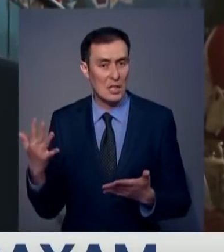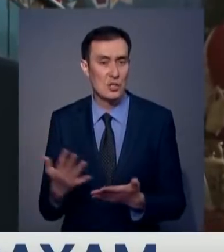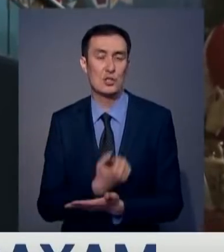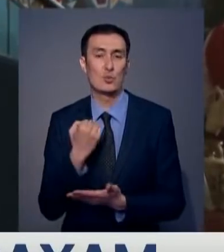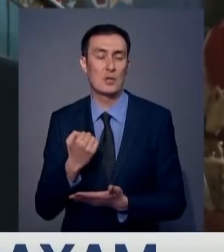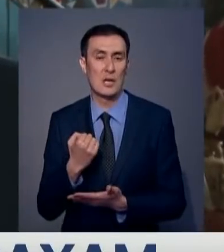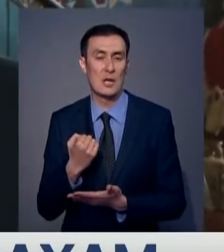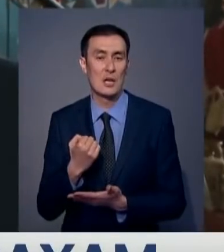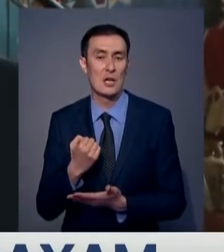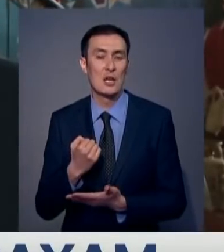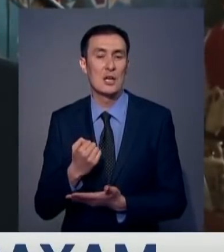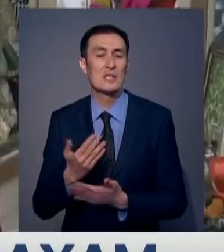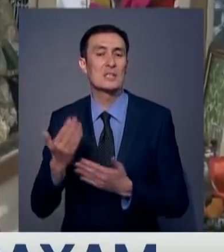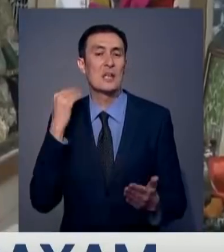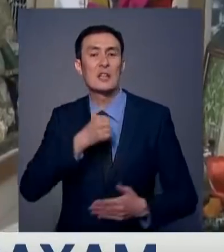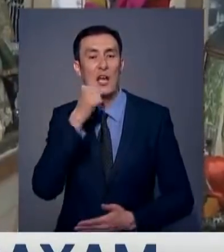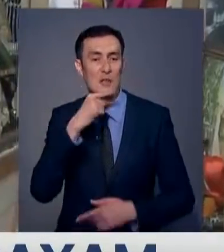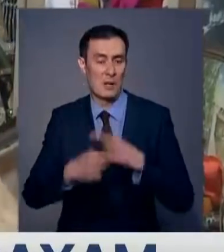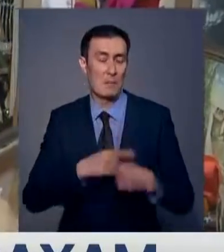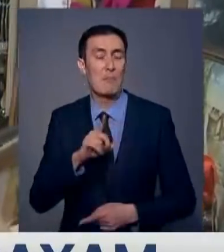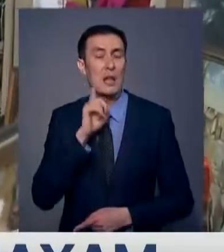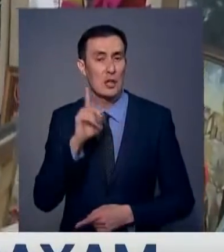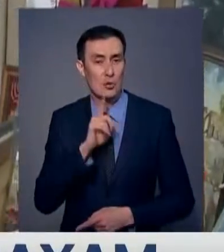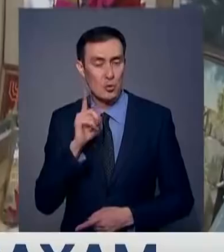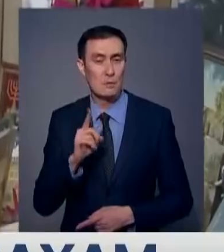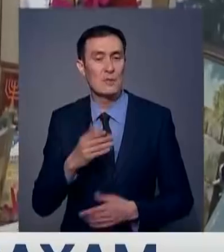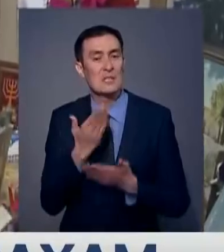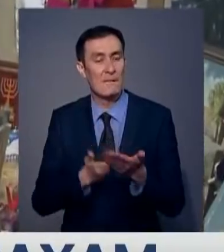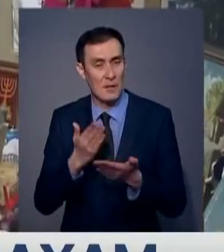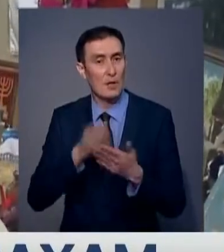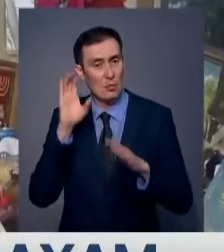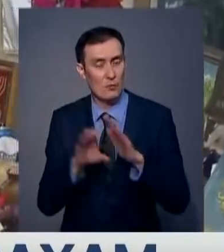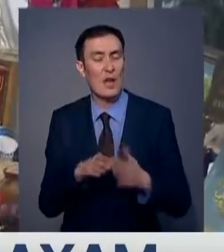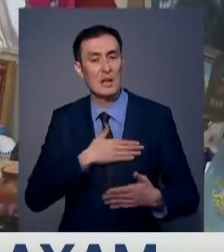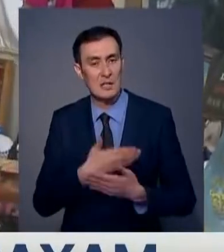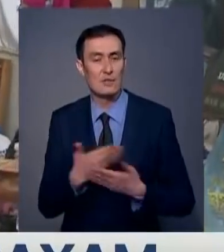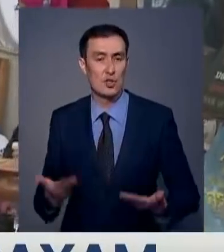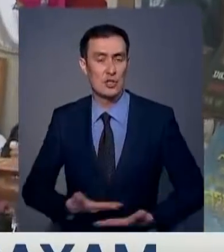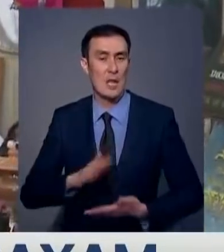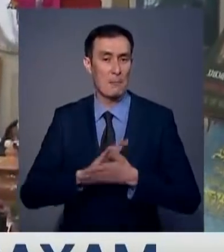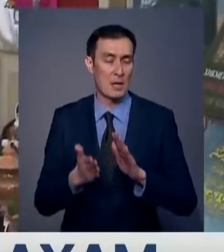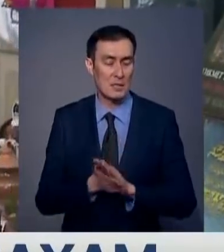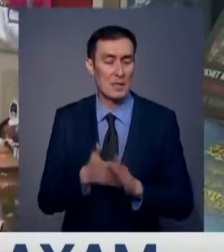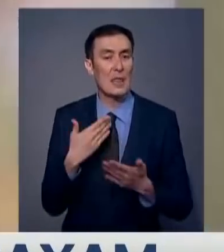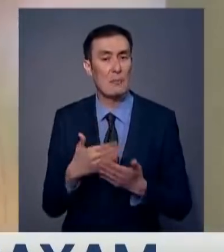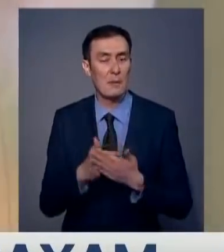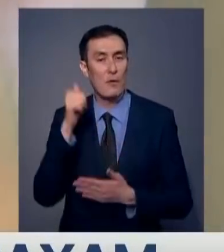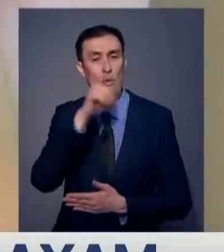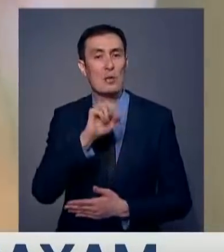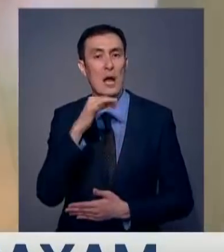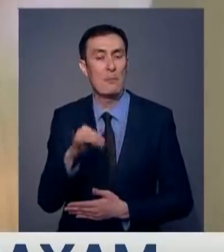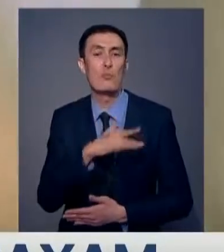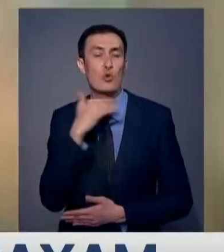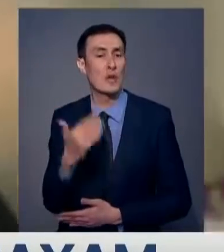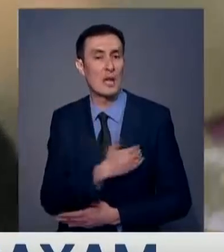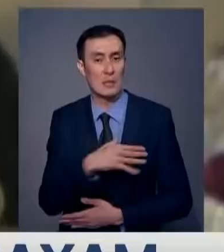достигнутое старшим поколением. Молодежь к советам прислушивается и придерживается активной жизненной позиции. К примеру, в годы Абая многие